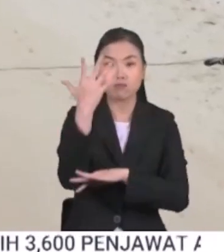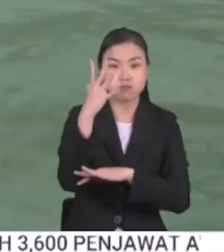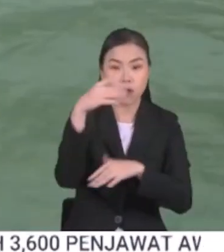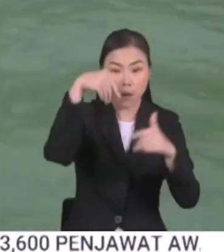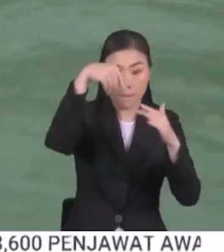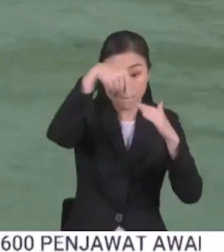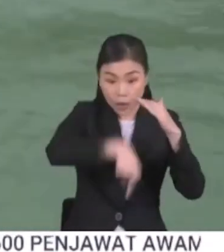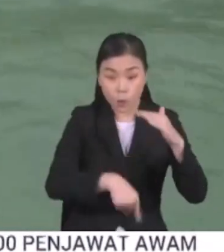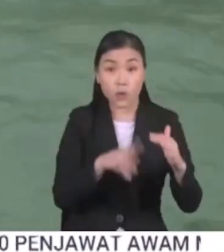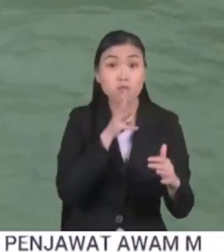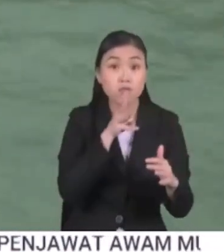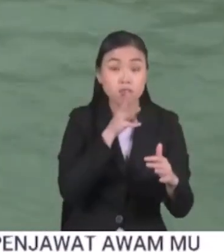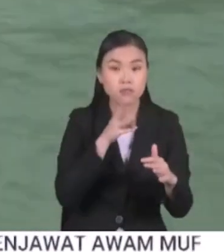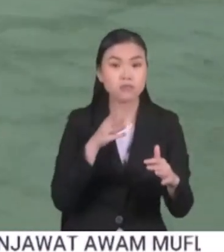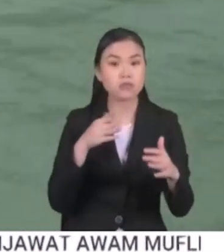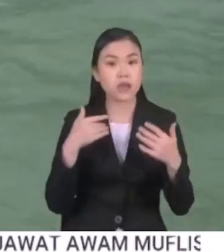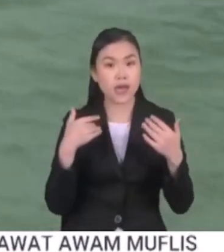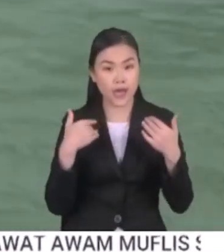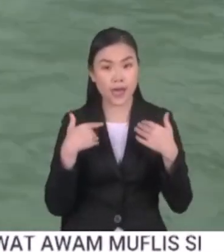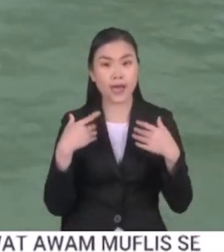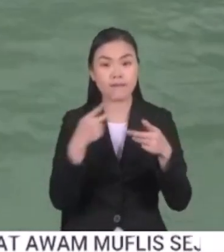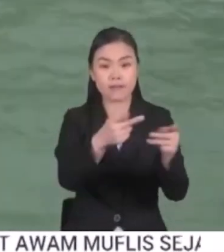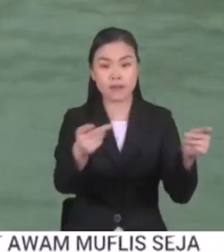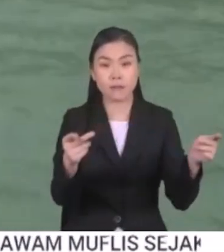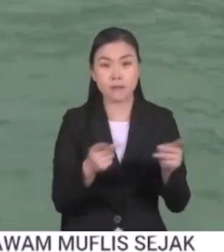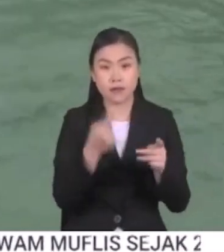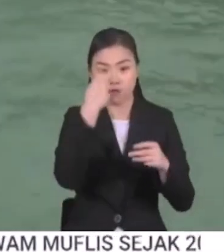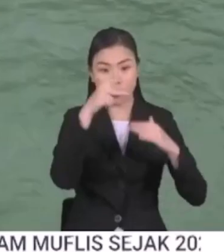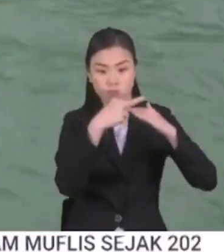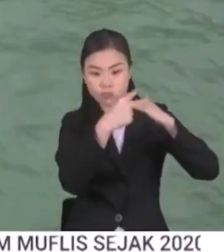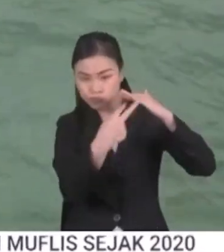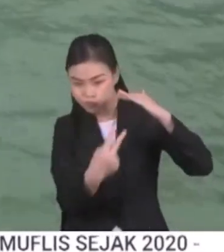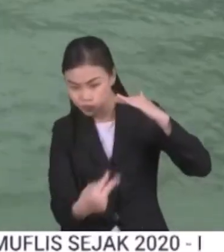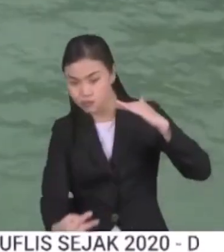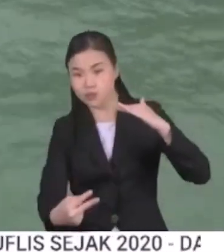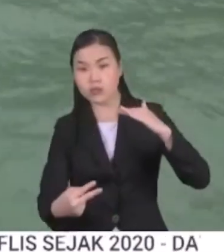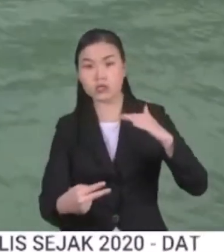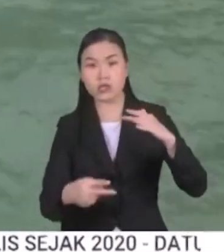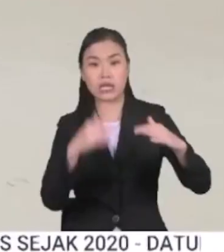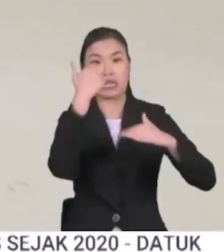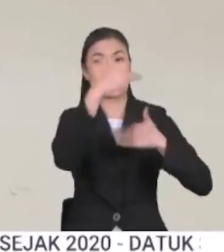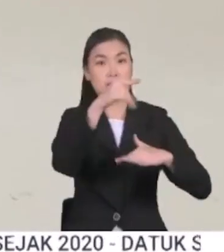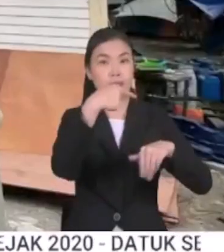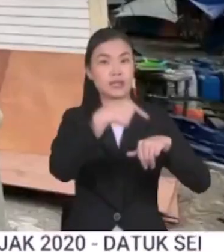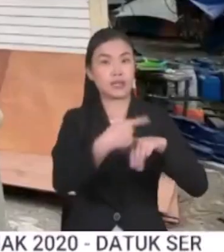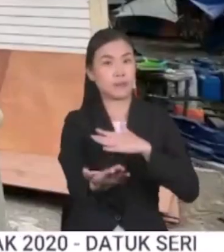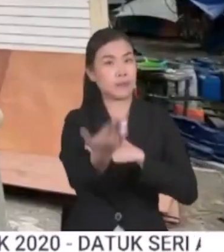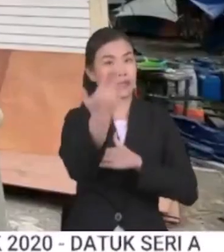36 kawasan selamat skuba dan terhad kepada lawatan harian sahaja.